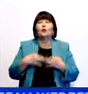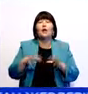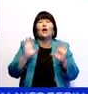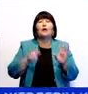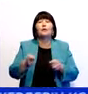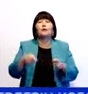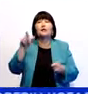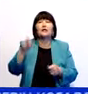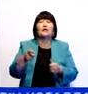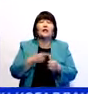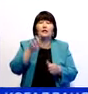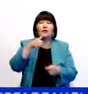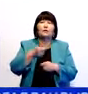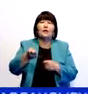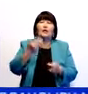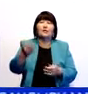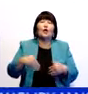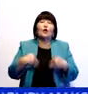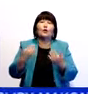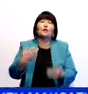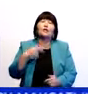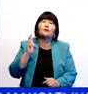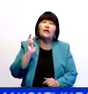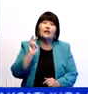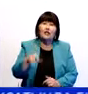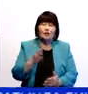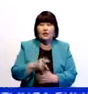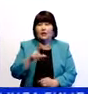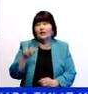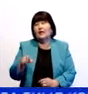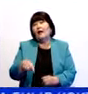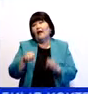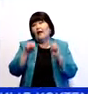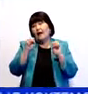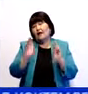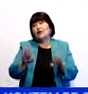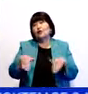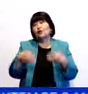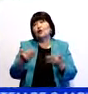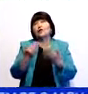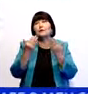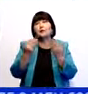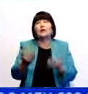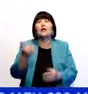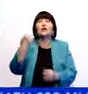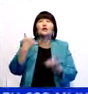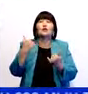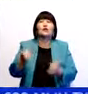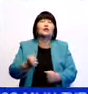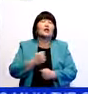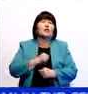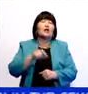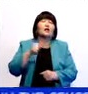президентіміздің атынан мемлекет басшысын сізді құттықтайын деп келіп жатырмыз азаматтар. Арнайы құттықтап жатыр өзіңізді. Жеңіс үшін жанын